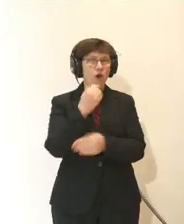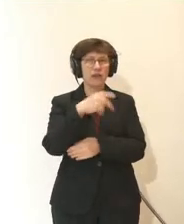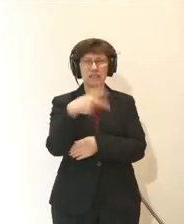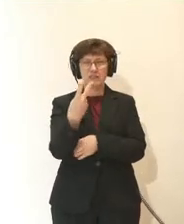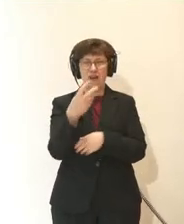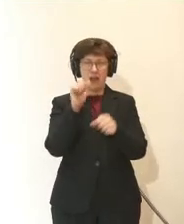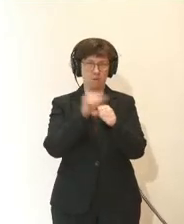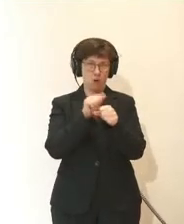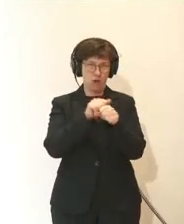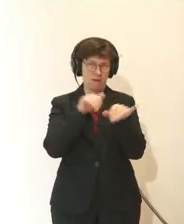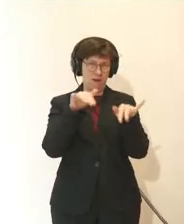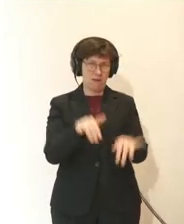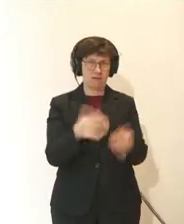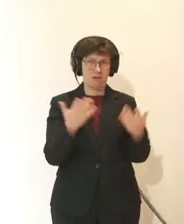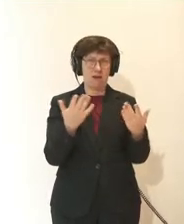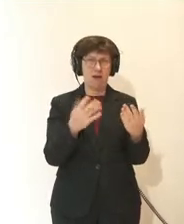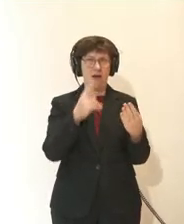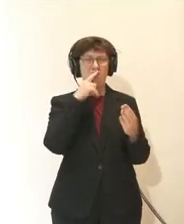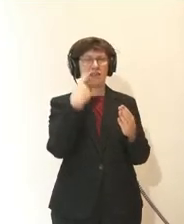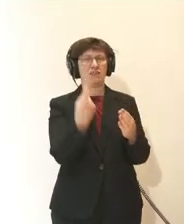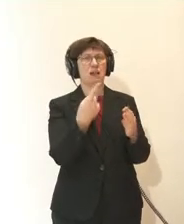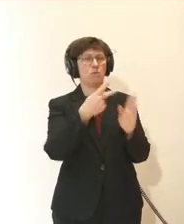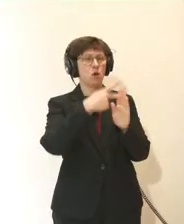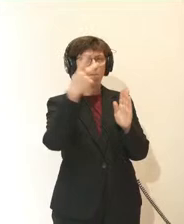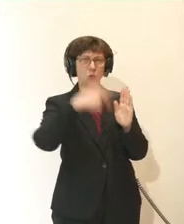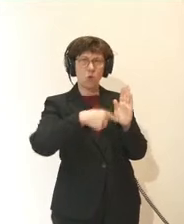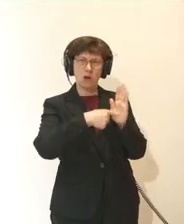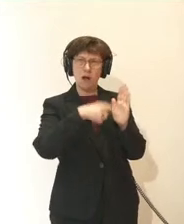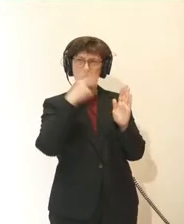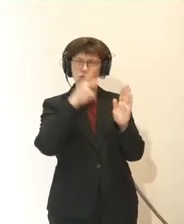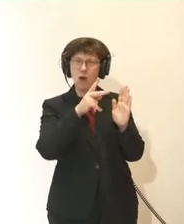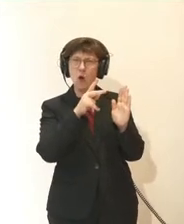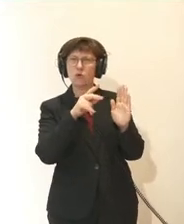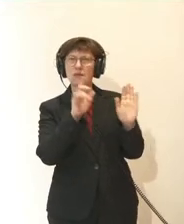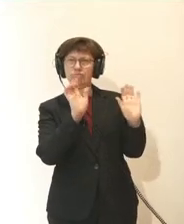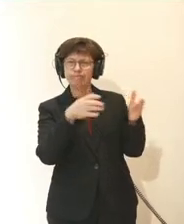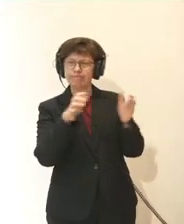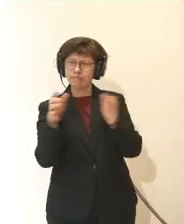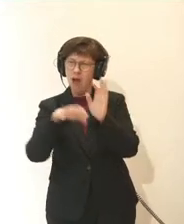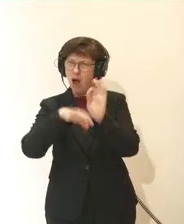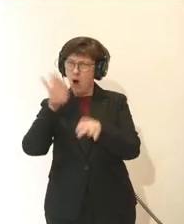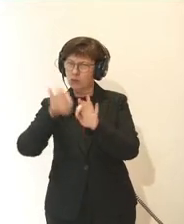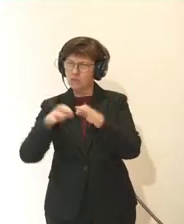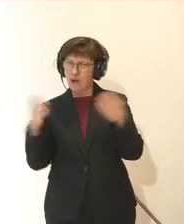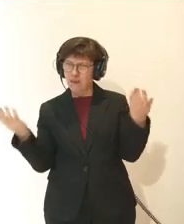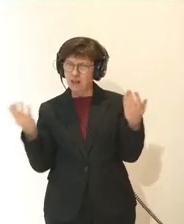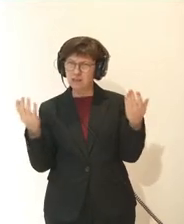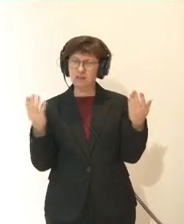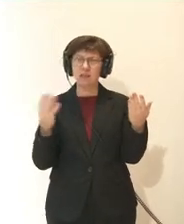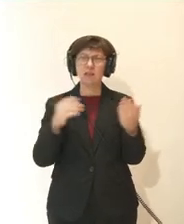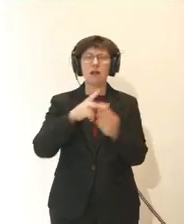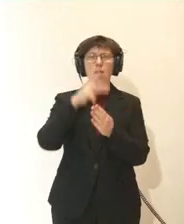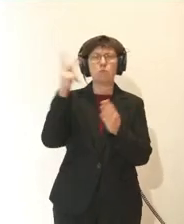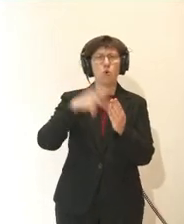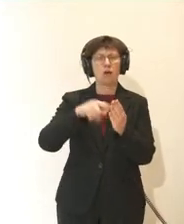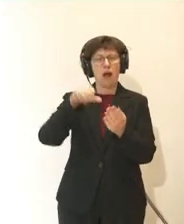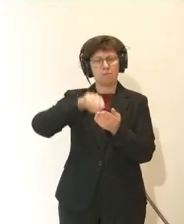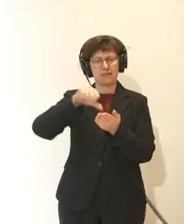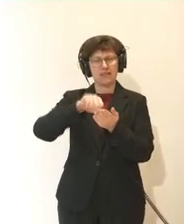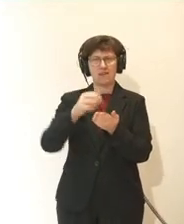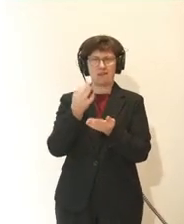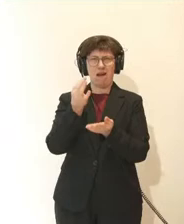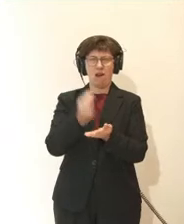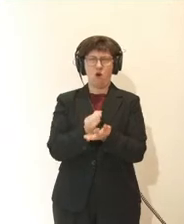möglichkeiten und zwar wenn ihr im programm guckt welches sehr schnell auswählen volt und das programm ist auch der zentrale ort um